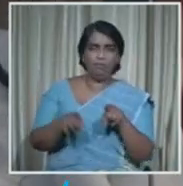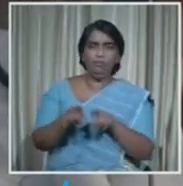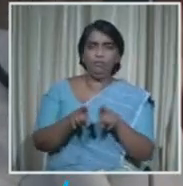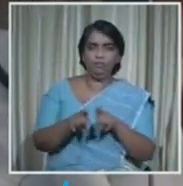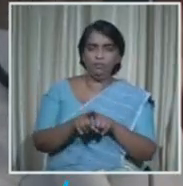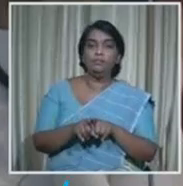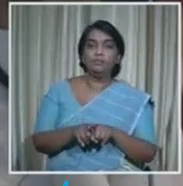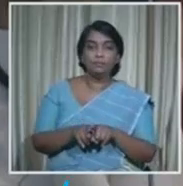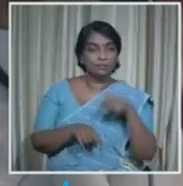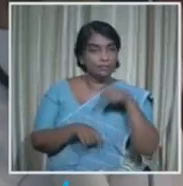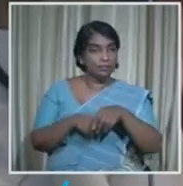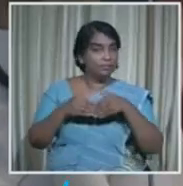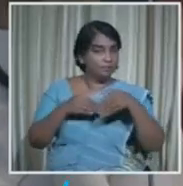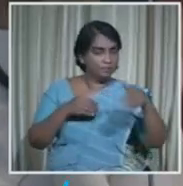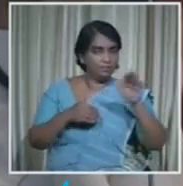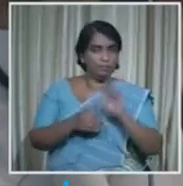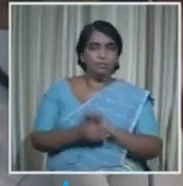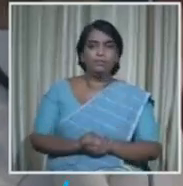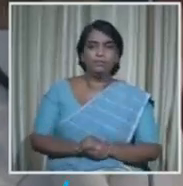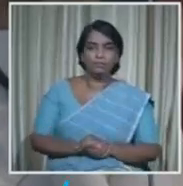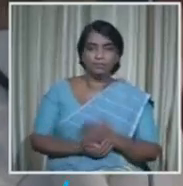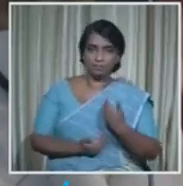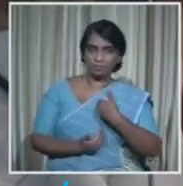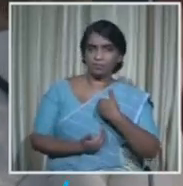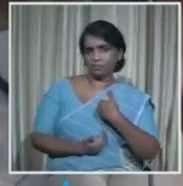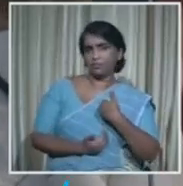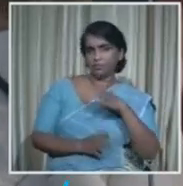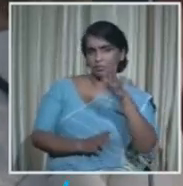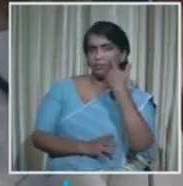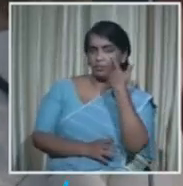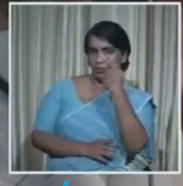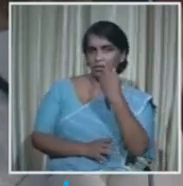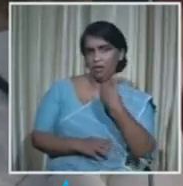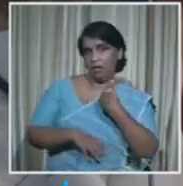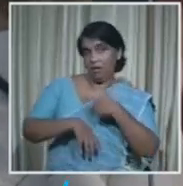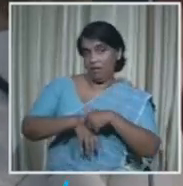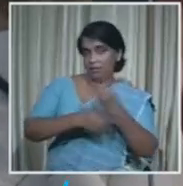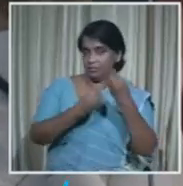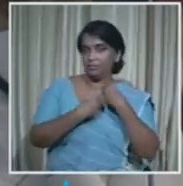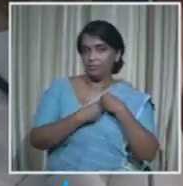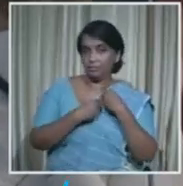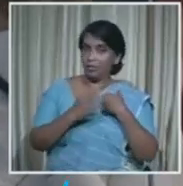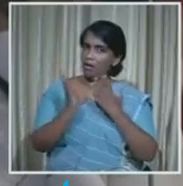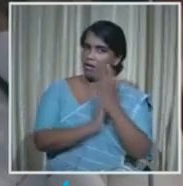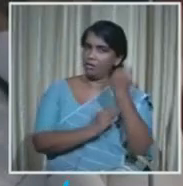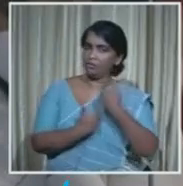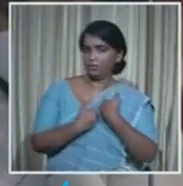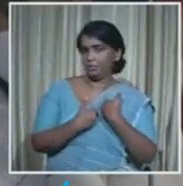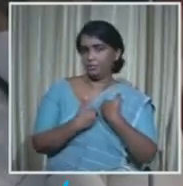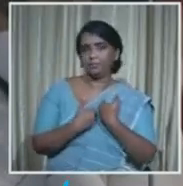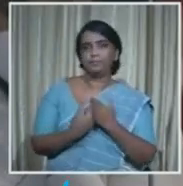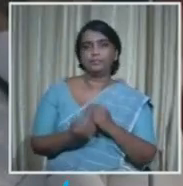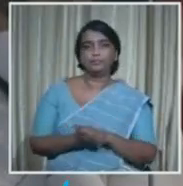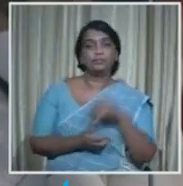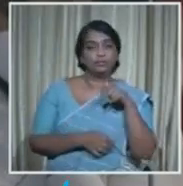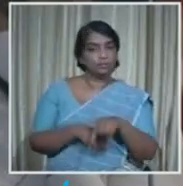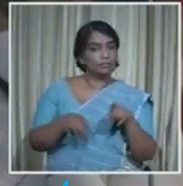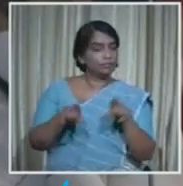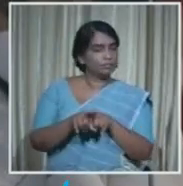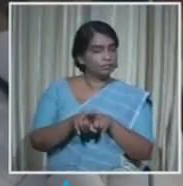Me tattwe tul, mage mama mama samavinna mata awastha denna, mage aitiya man illan. Me tattwe